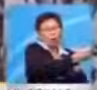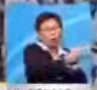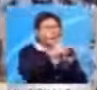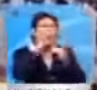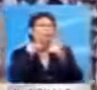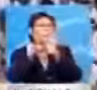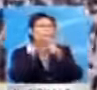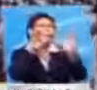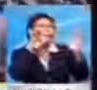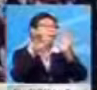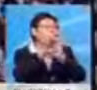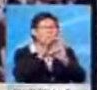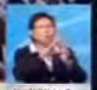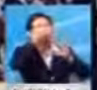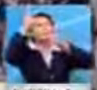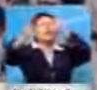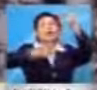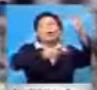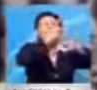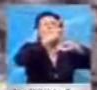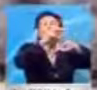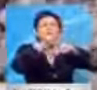allahyarham yang mengadakan